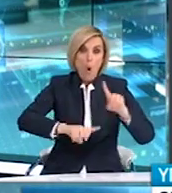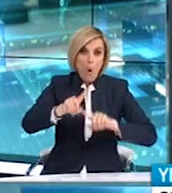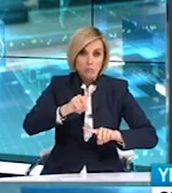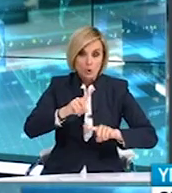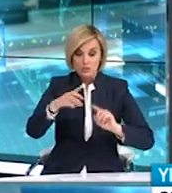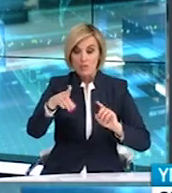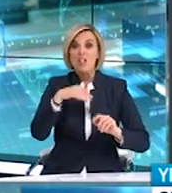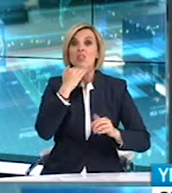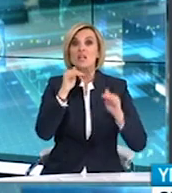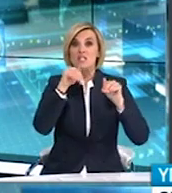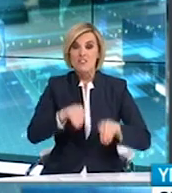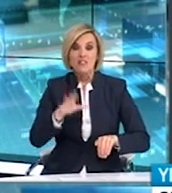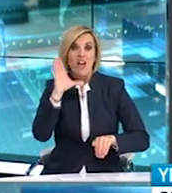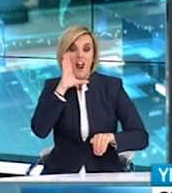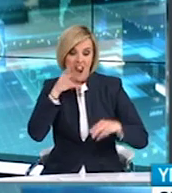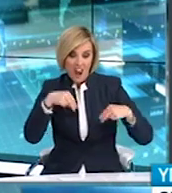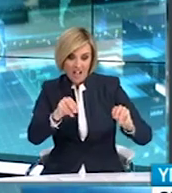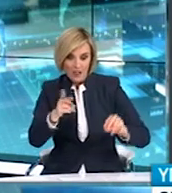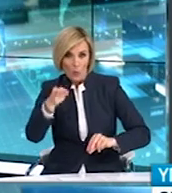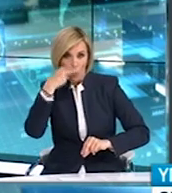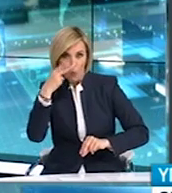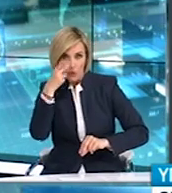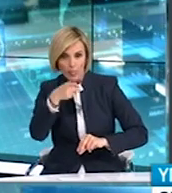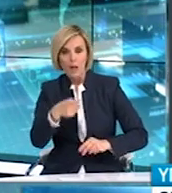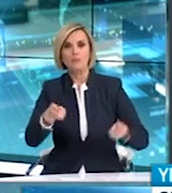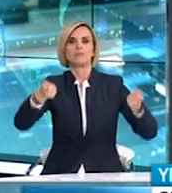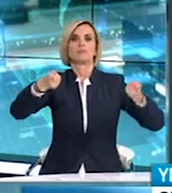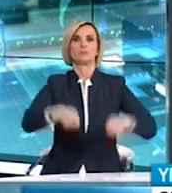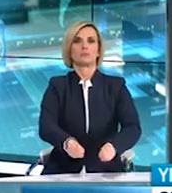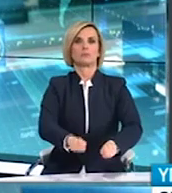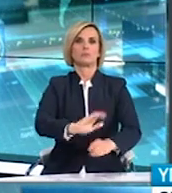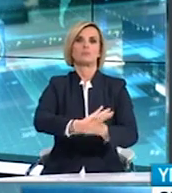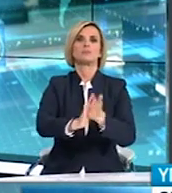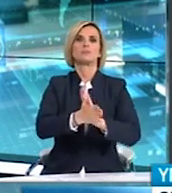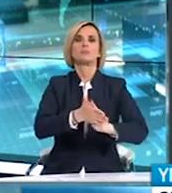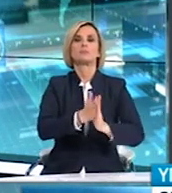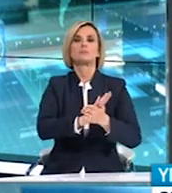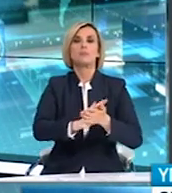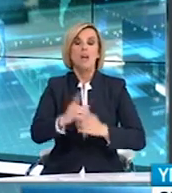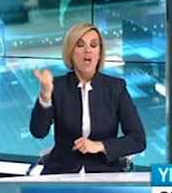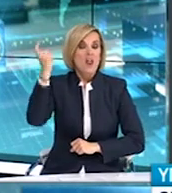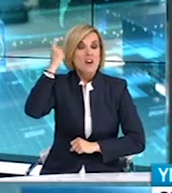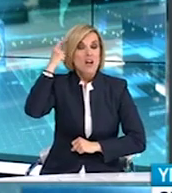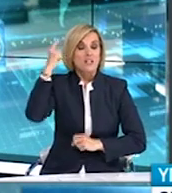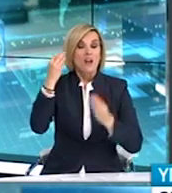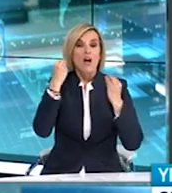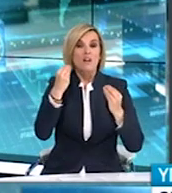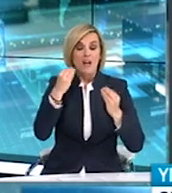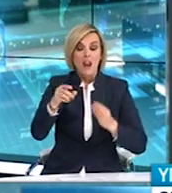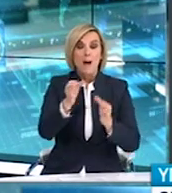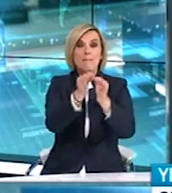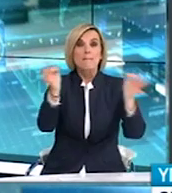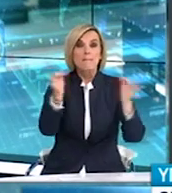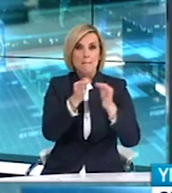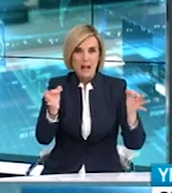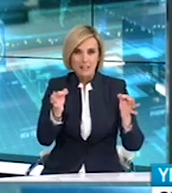ασφάλειας, τότε η λαϊκή αυτή αγορά θα κλείνει οριστικά. Πρέπει να γίνει αντιληπτό ότι τα μέτρα αφορούν σε όλους και εκπτώσεις δεν